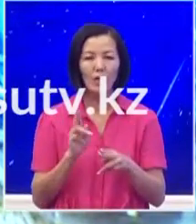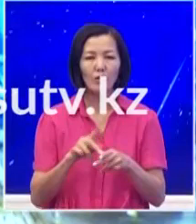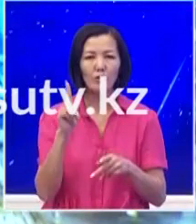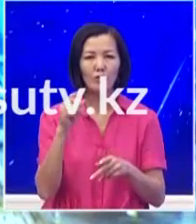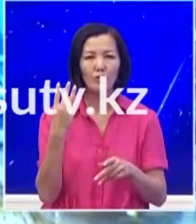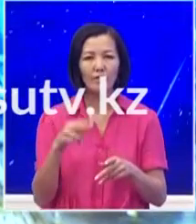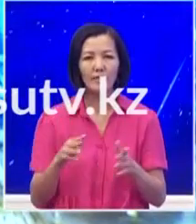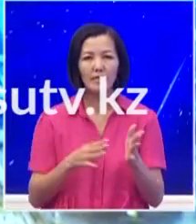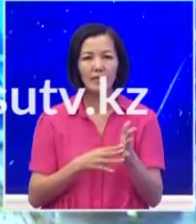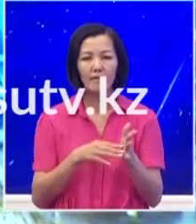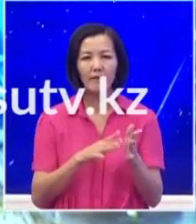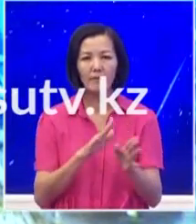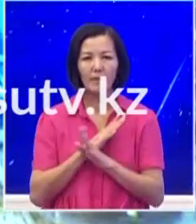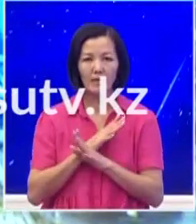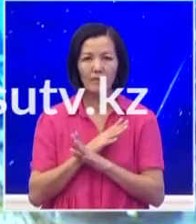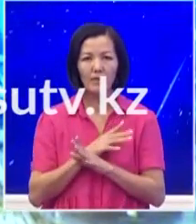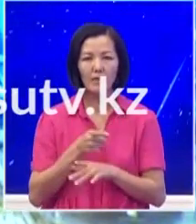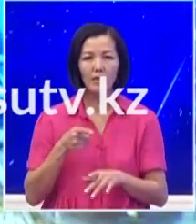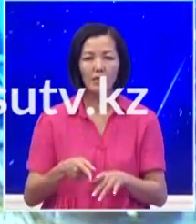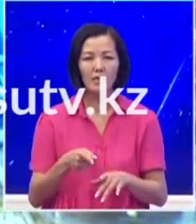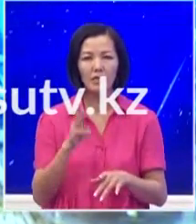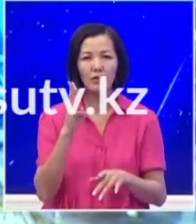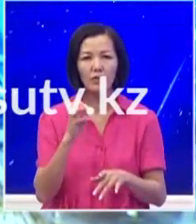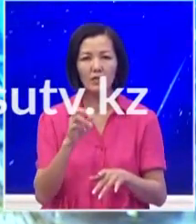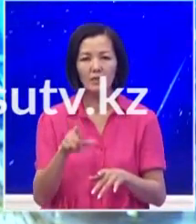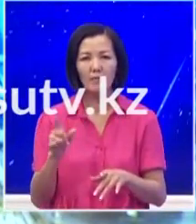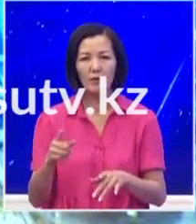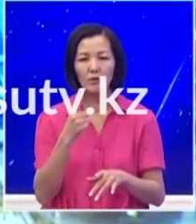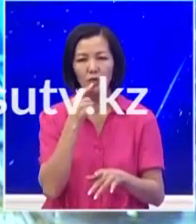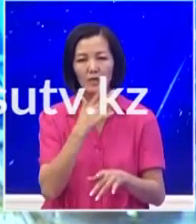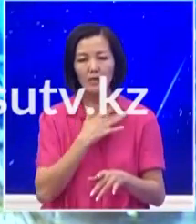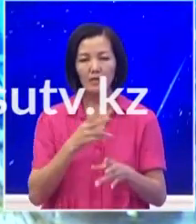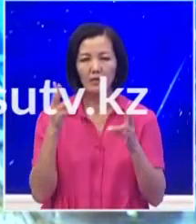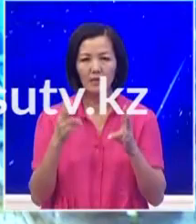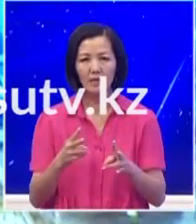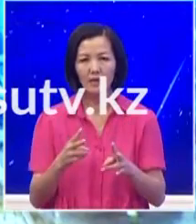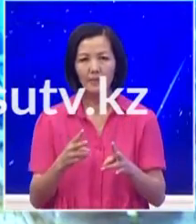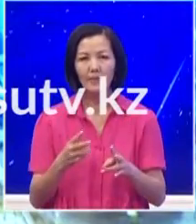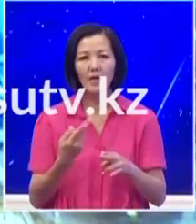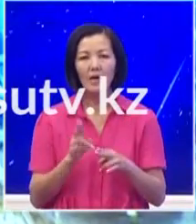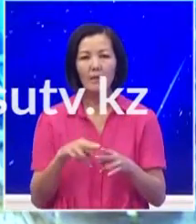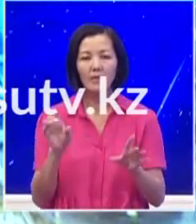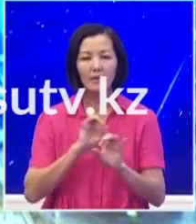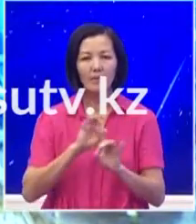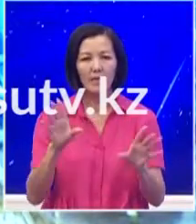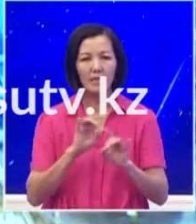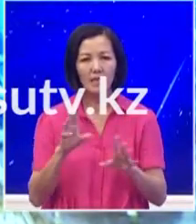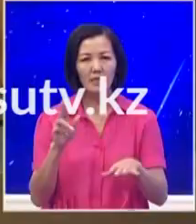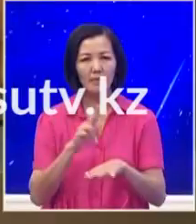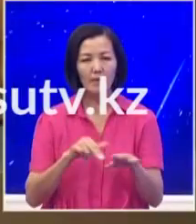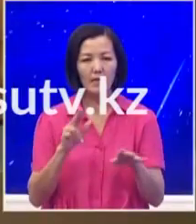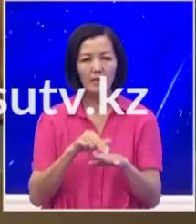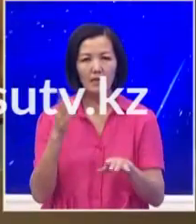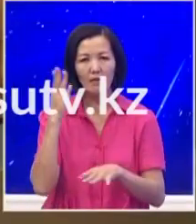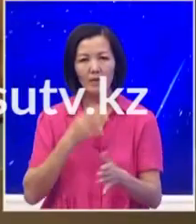которых 129 человек погибли, еще 1300 получили травмы различной степени тяжести. Об этом рассказал сотрудник